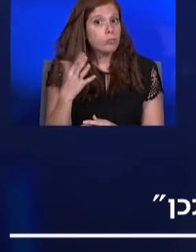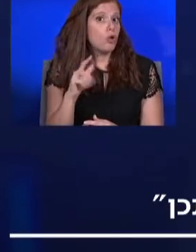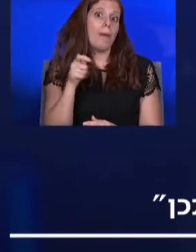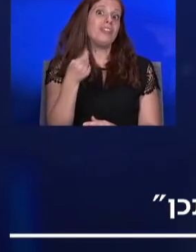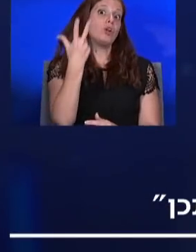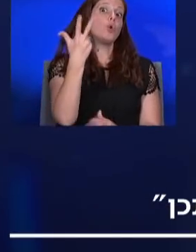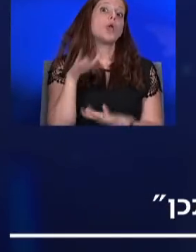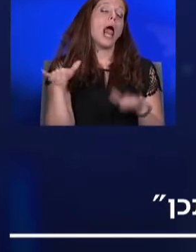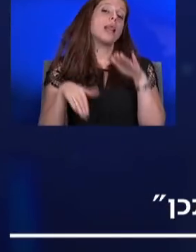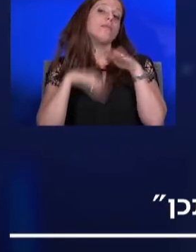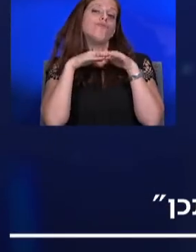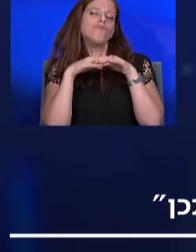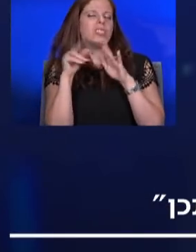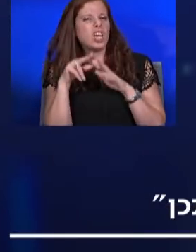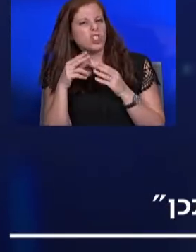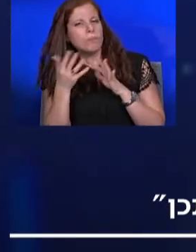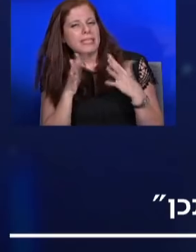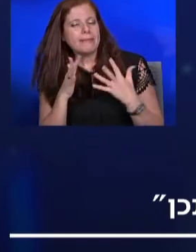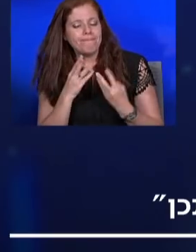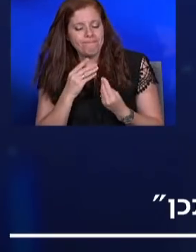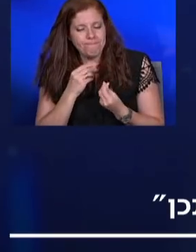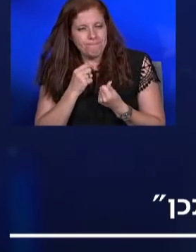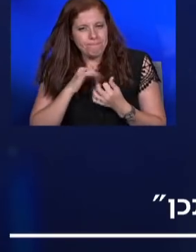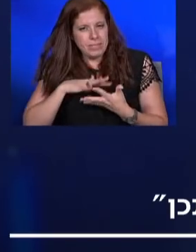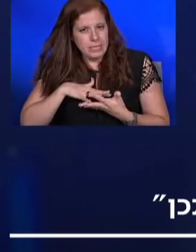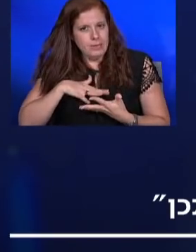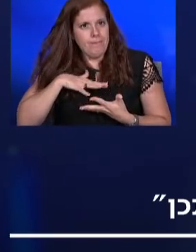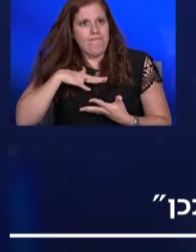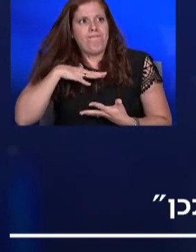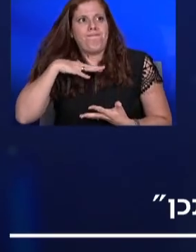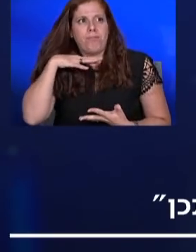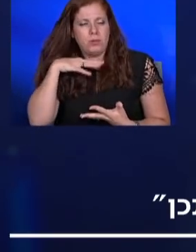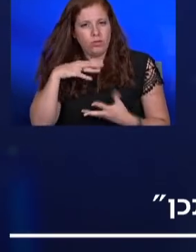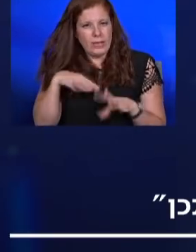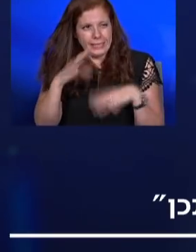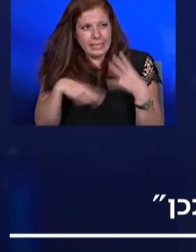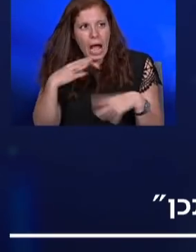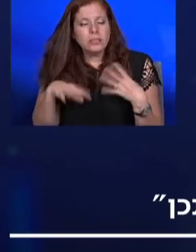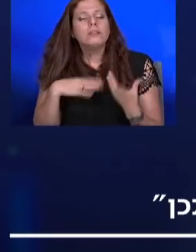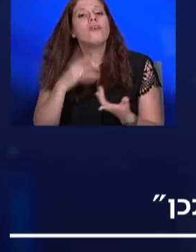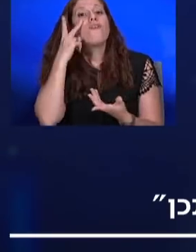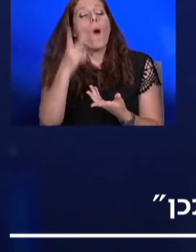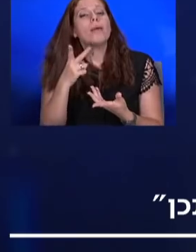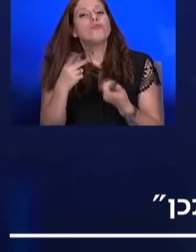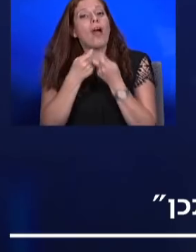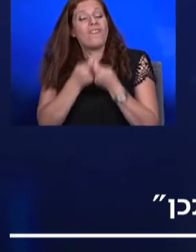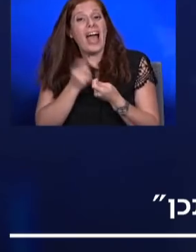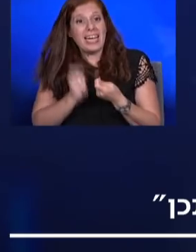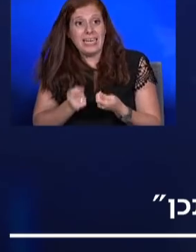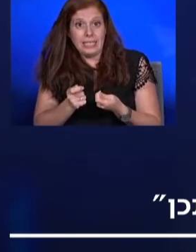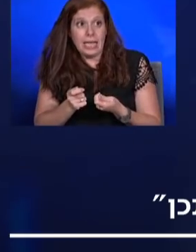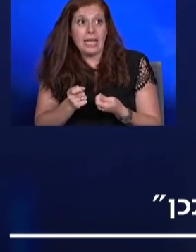מרירות מצטברת, ורואים שחברי הכנסת החרדים, וצריך להגיד גם הציבור החרדי, צריך להגיד